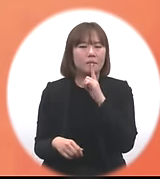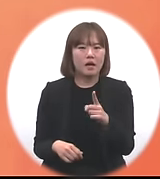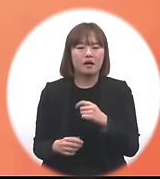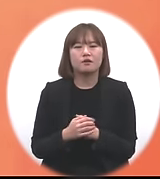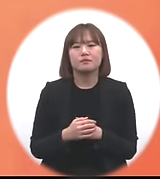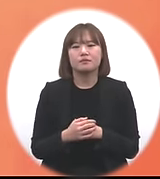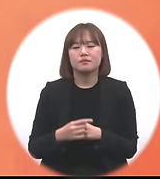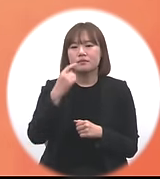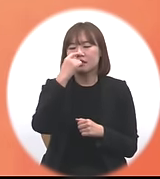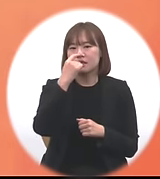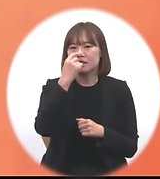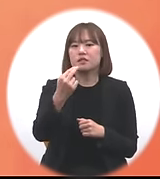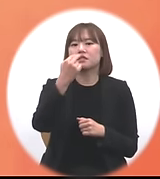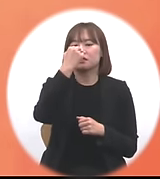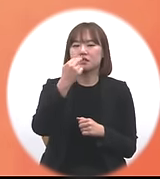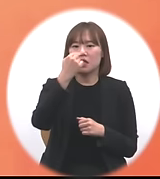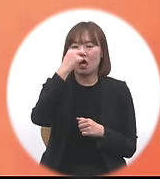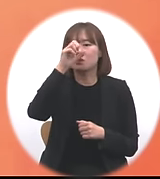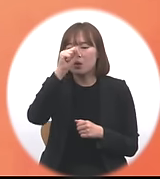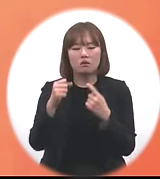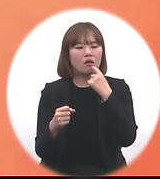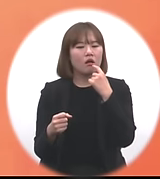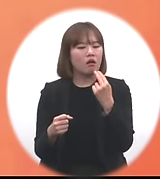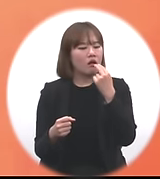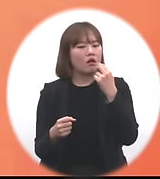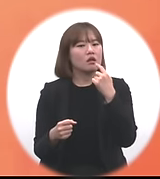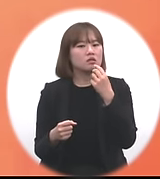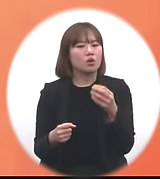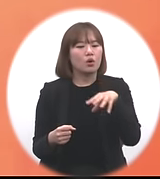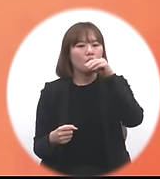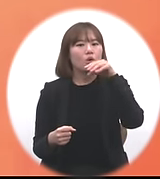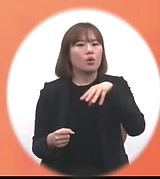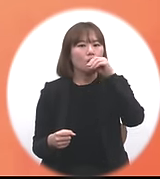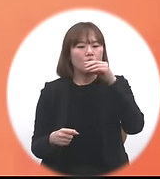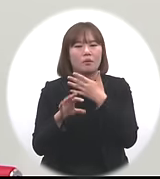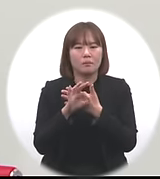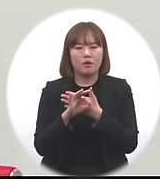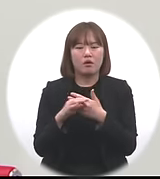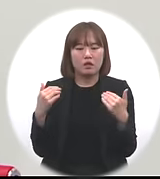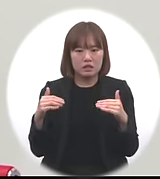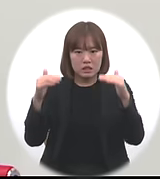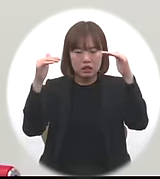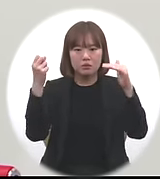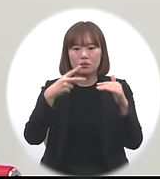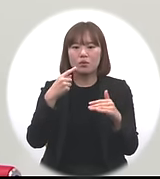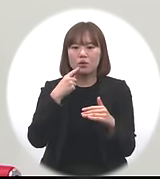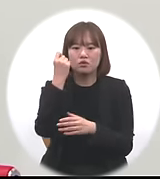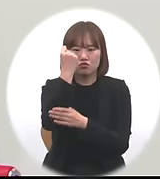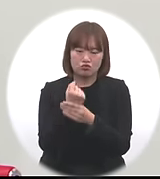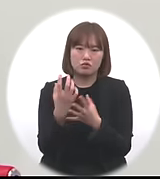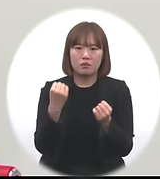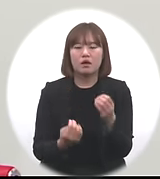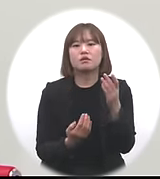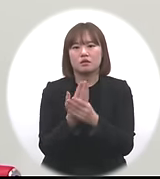산소가 피 안으로 녹아 들어가지 않기 때문에 두뇌 발달이 안 되고요. 키나 몸의 성장 발달도 안될 거고요. 입이 마르니까 충치가 더 많이 생길